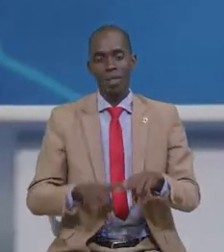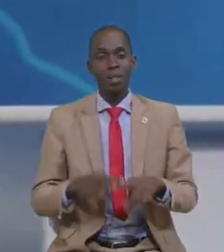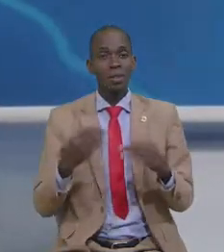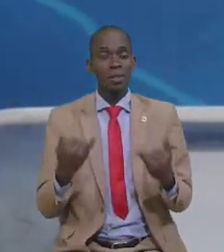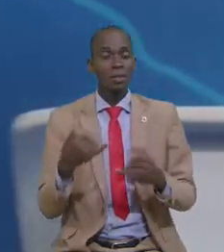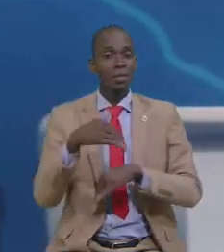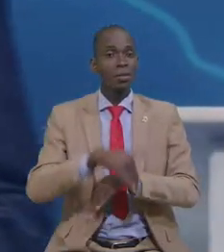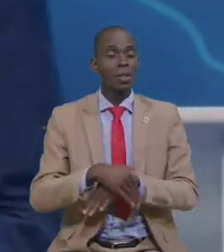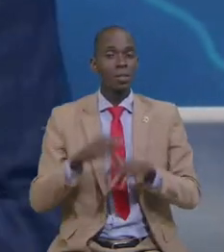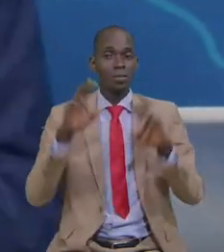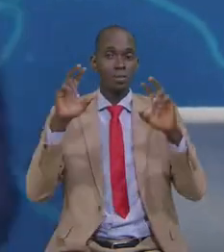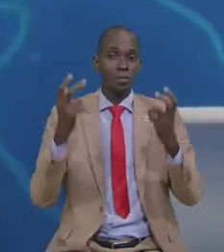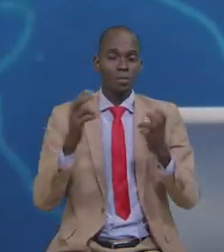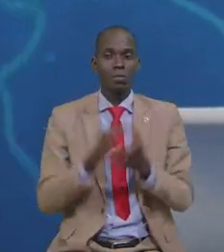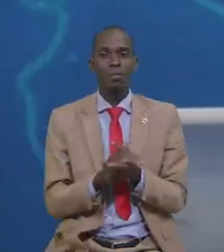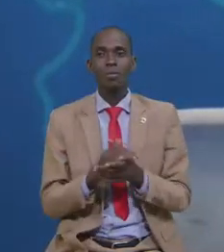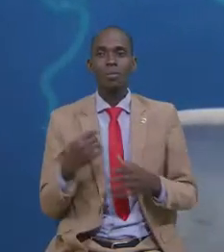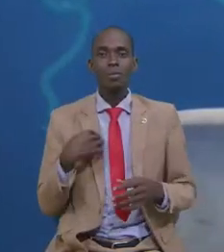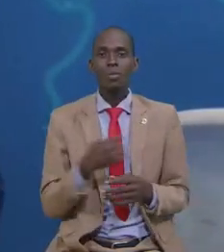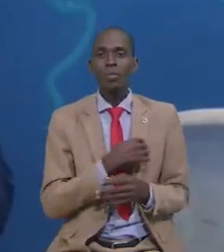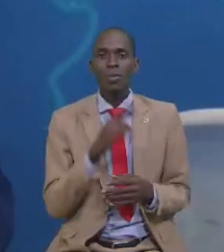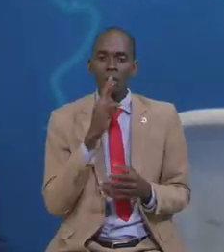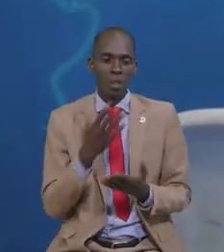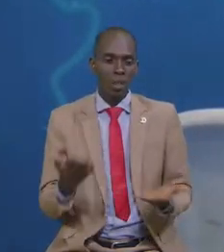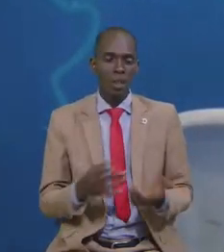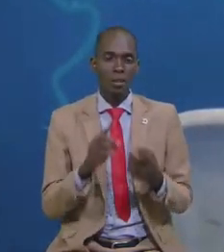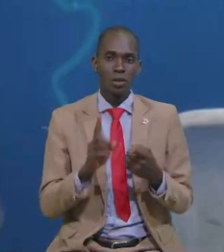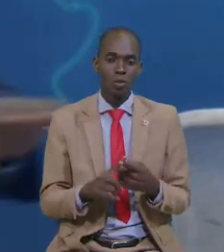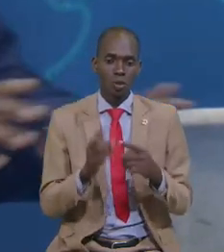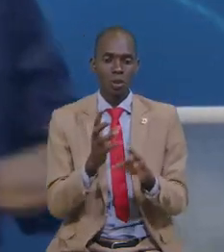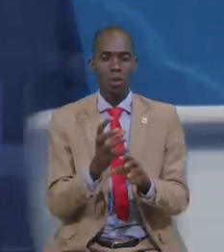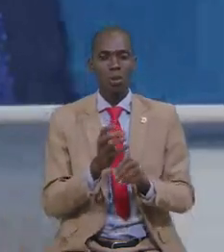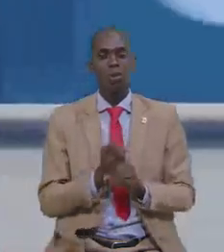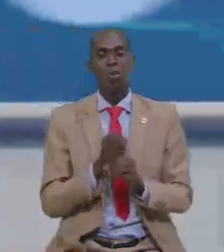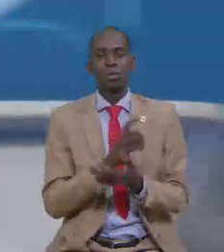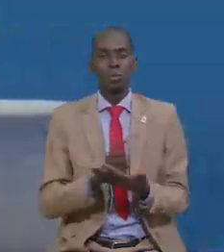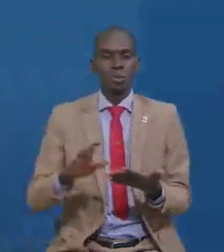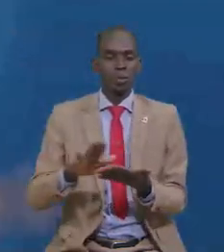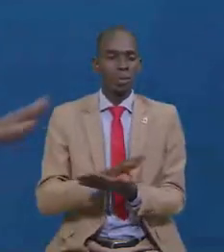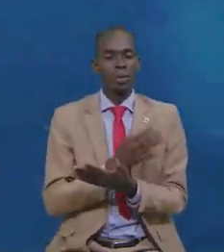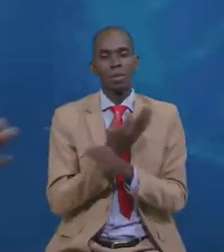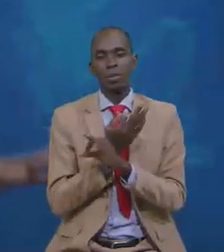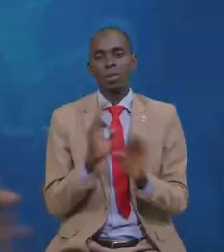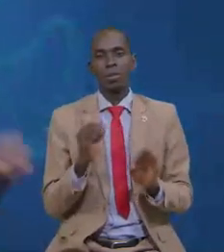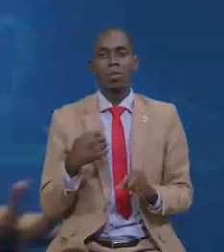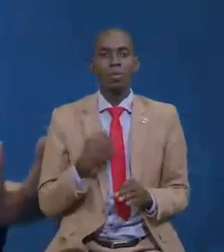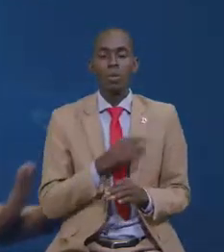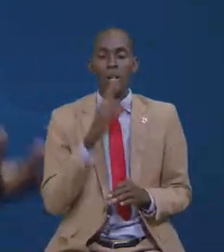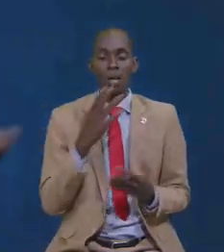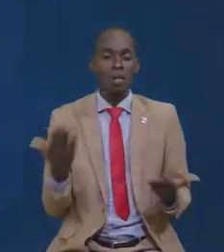asseyez-vous. Nous allons au message. Vous savez, nous sommes ici pour recevoir la